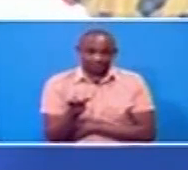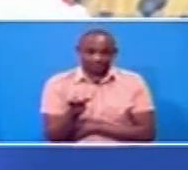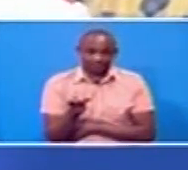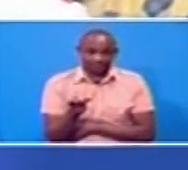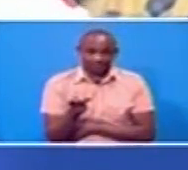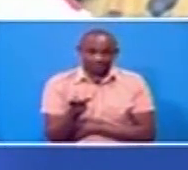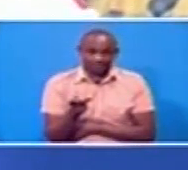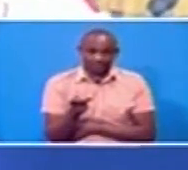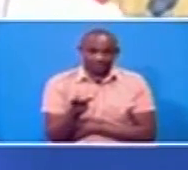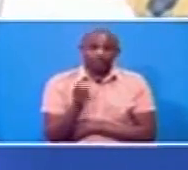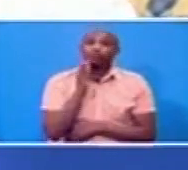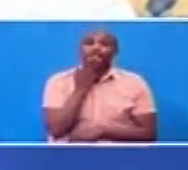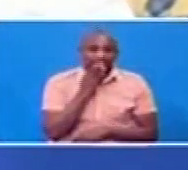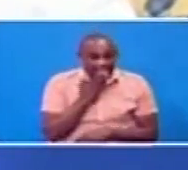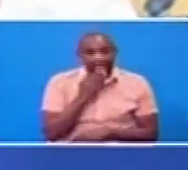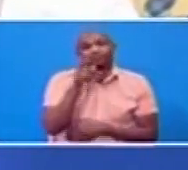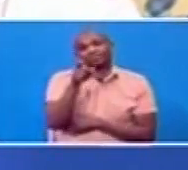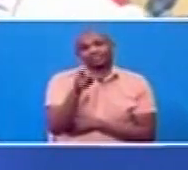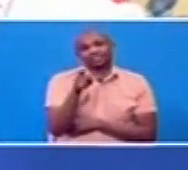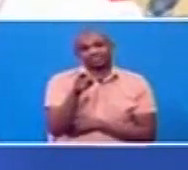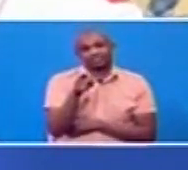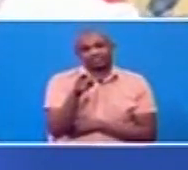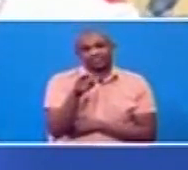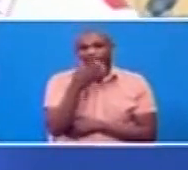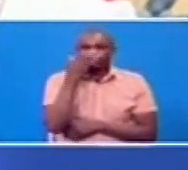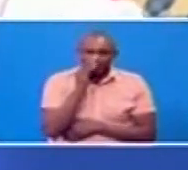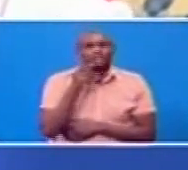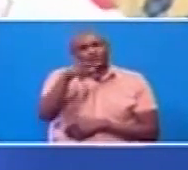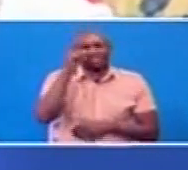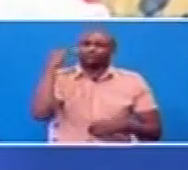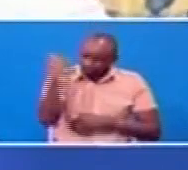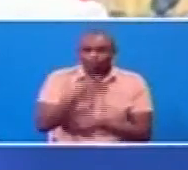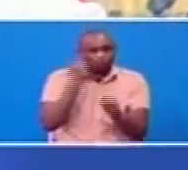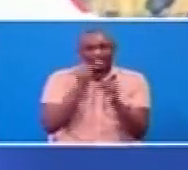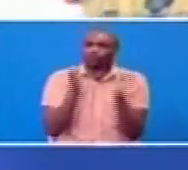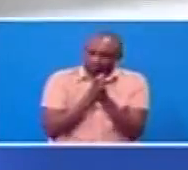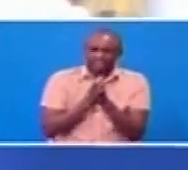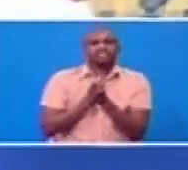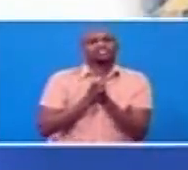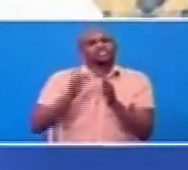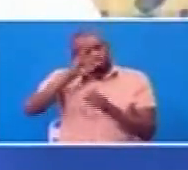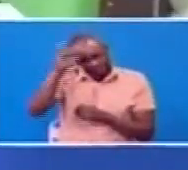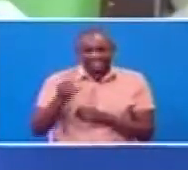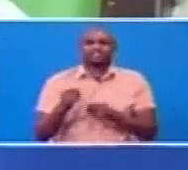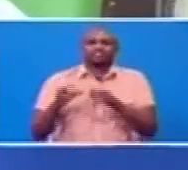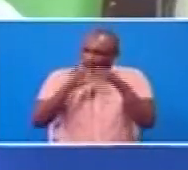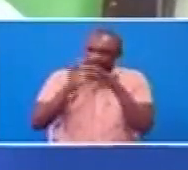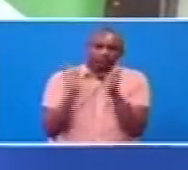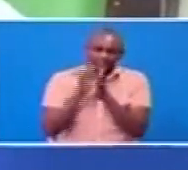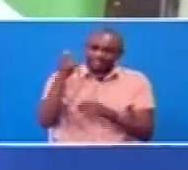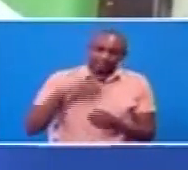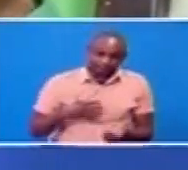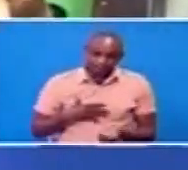anaitwa Musalia Mudavadi, stop working with Jubilee and come and liberate the Kenyan people.